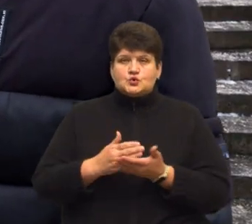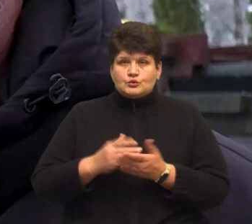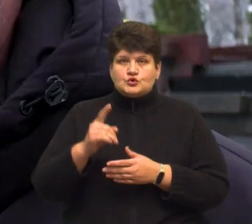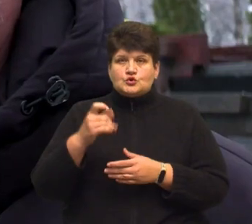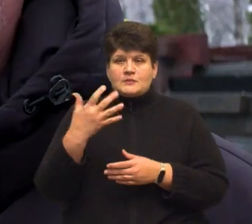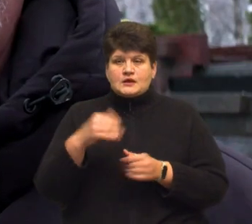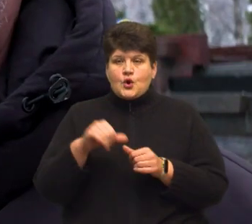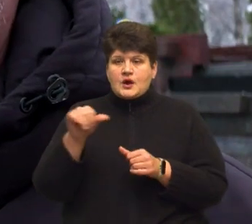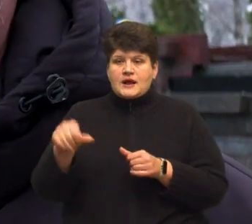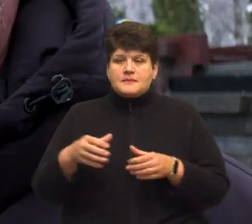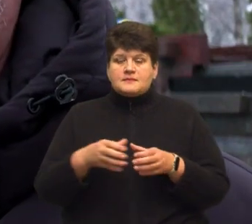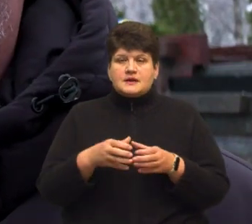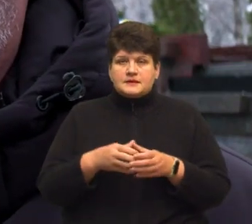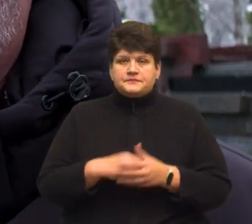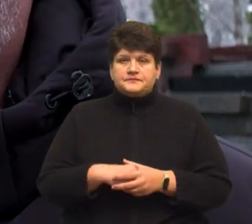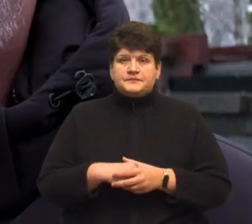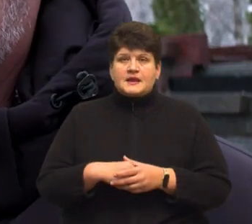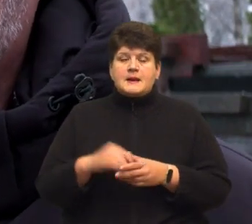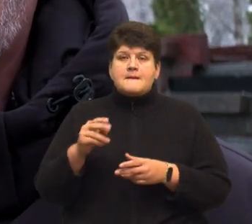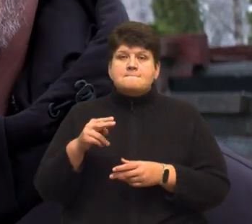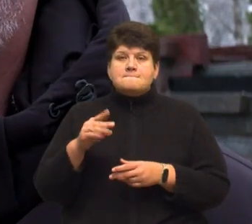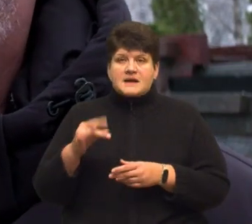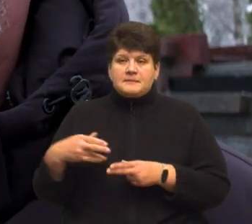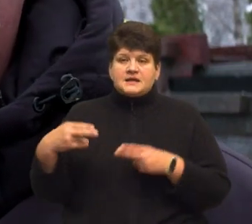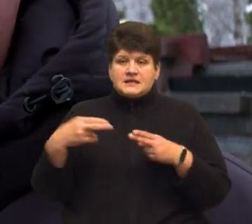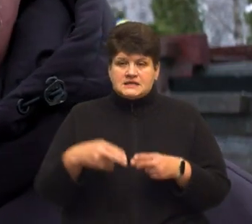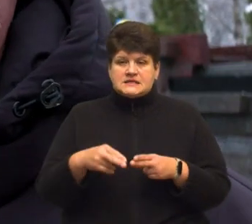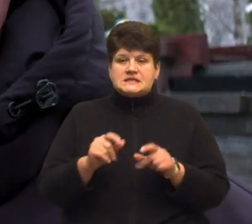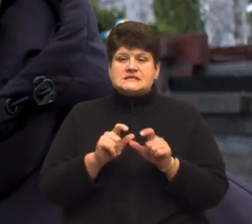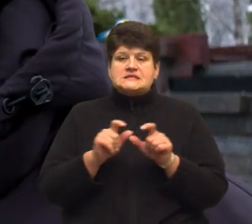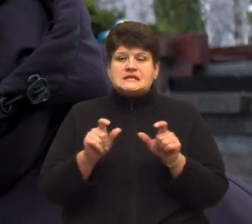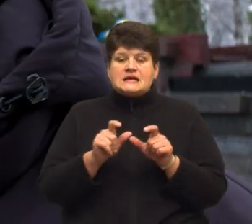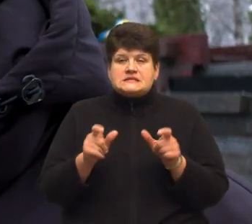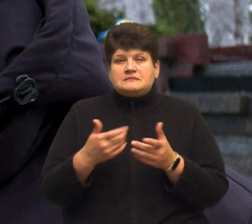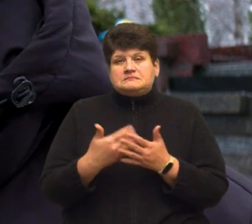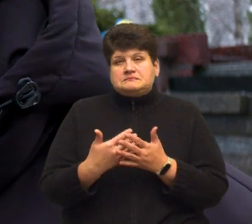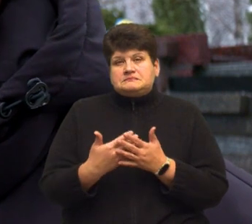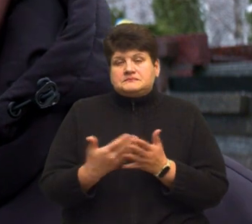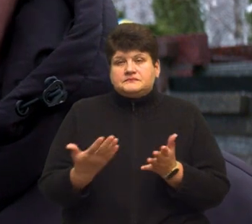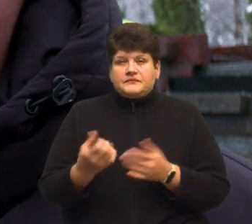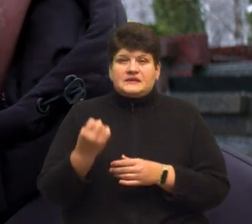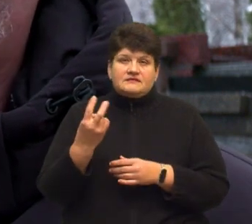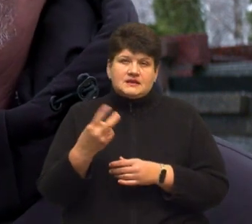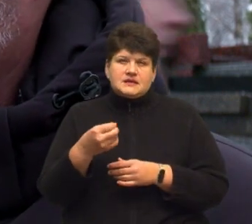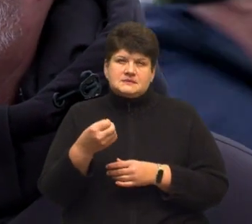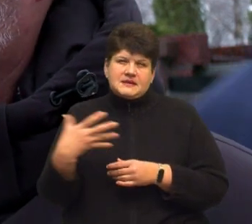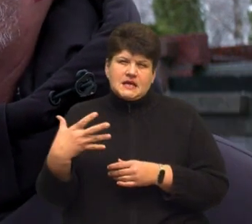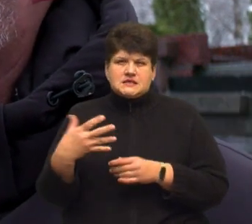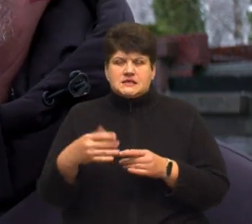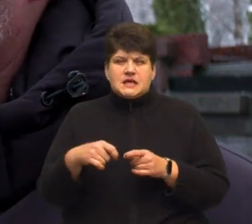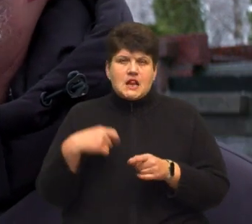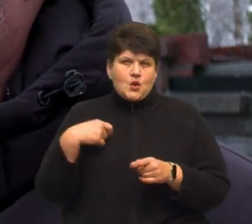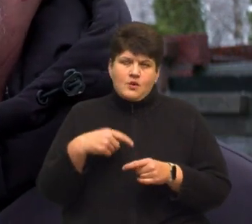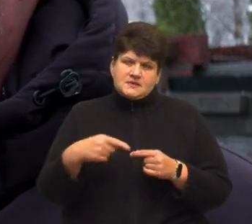бригади при під'їзді до самої станції десь приблизно 12-15 км